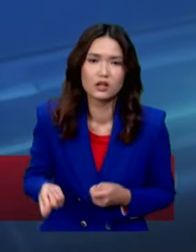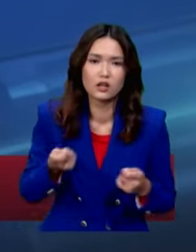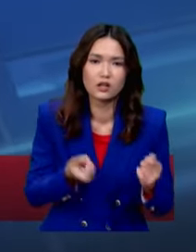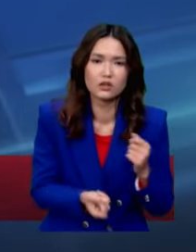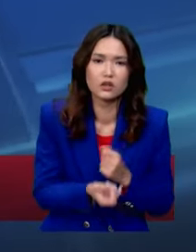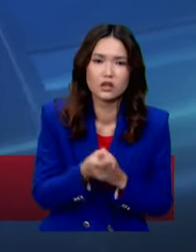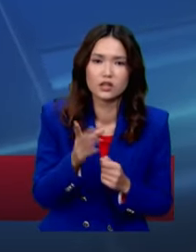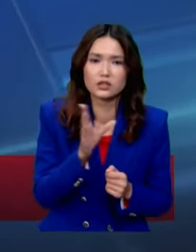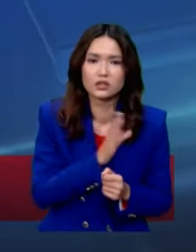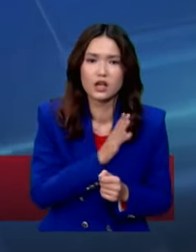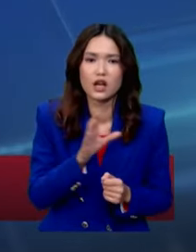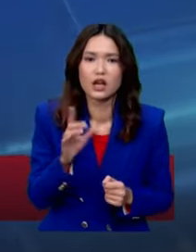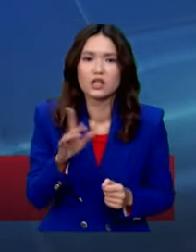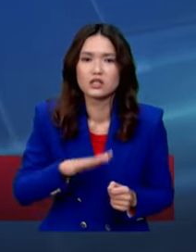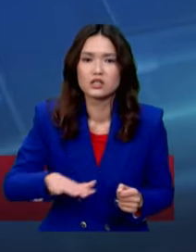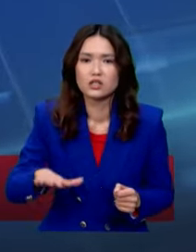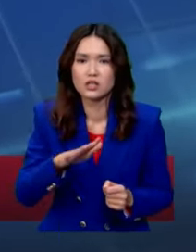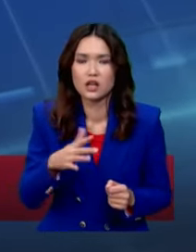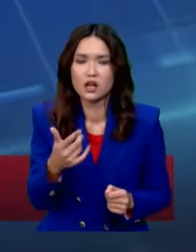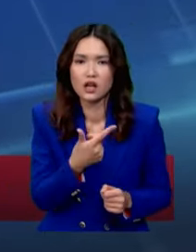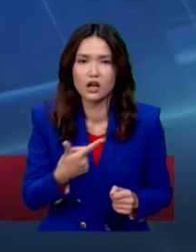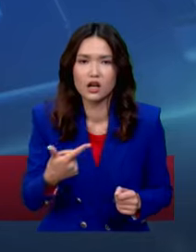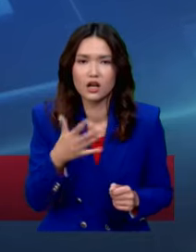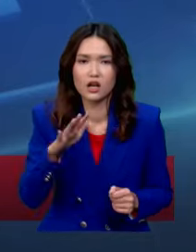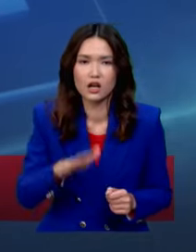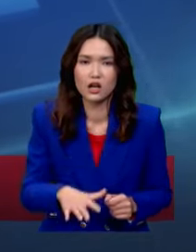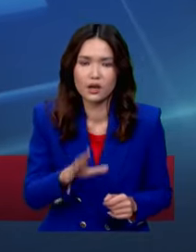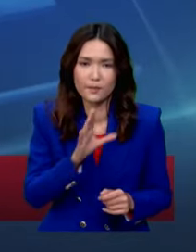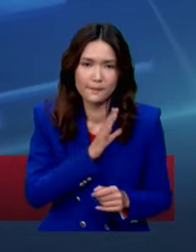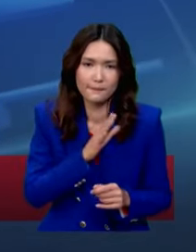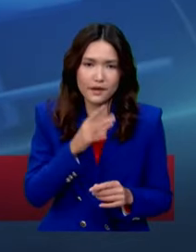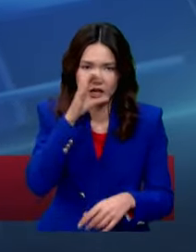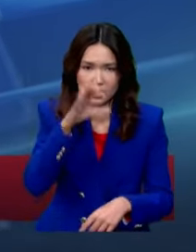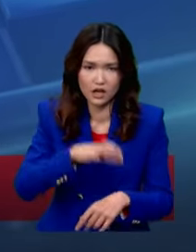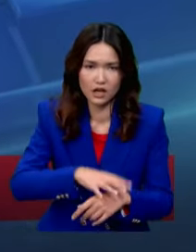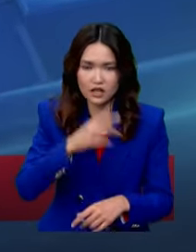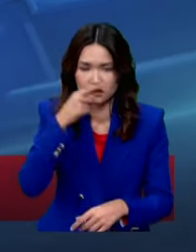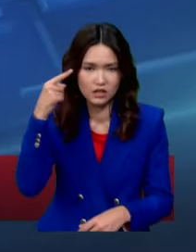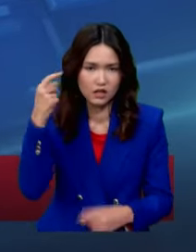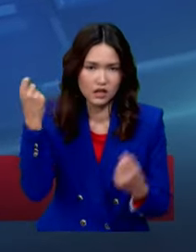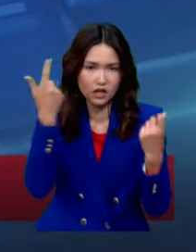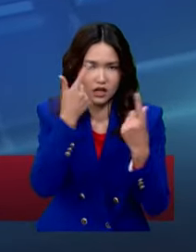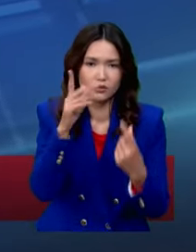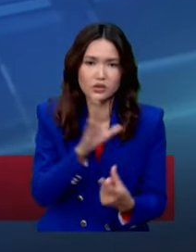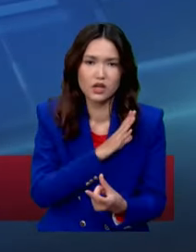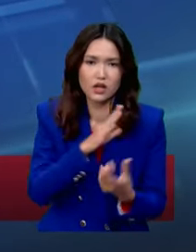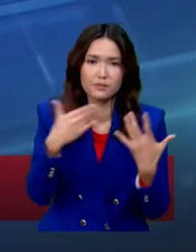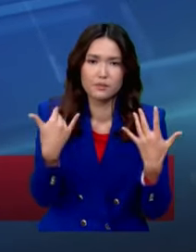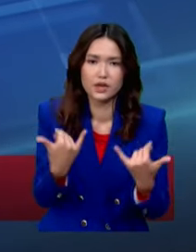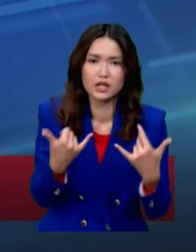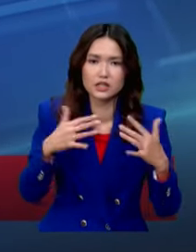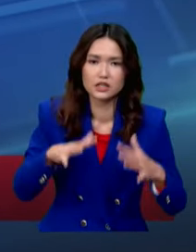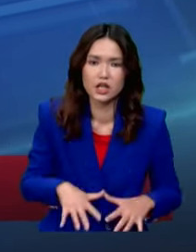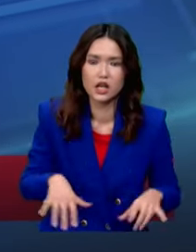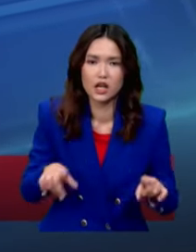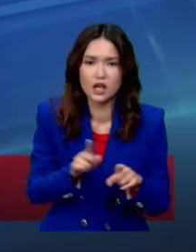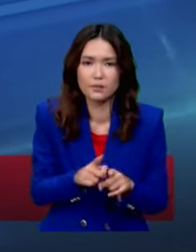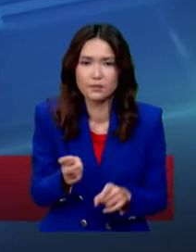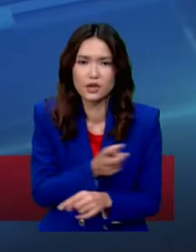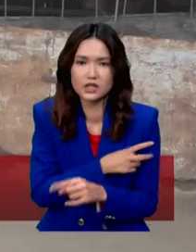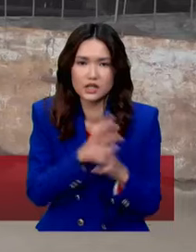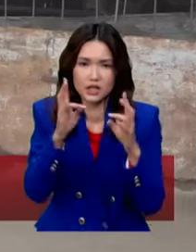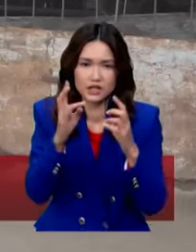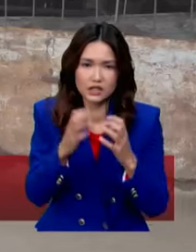скотных рынков Атырау. Тушу животного, зараженного опасной инфекцией, обнаружили накануне. Сейчас рынок закрыт, всех животных обследуют